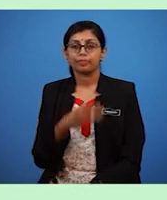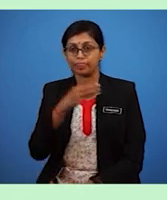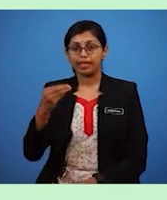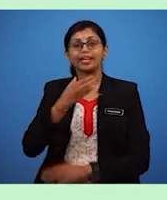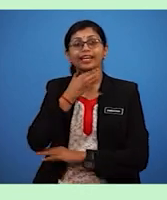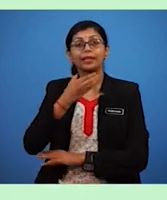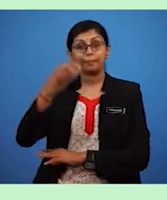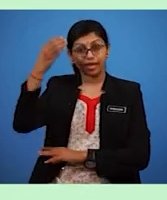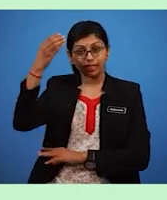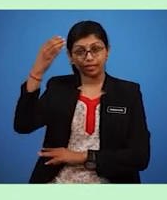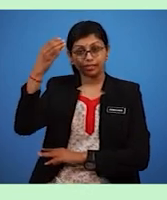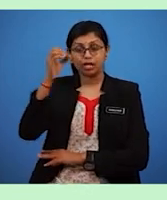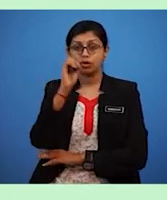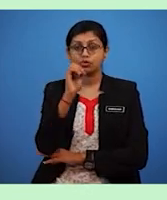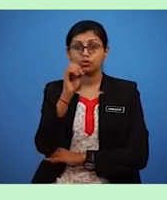kepekatannya ialah